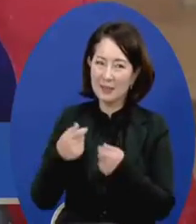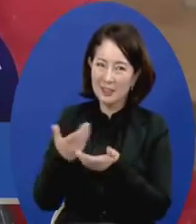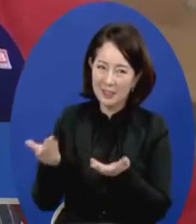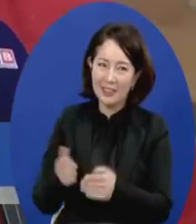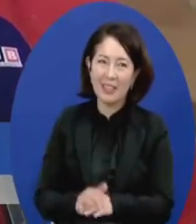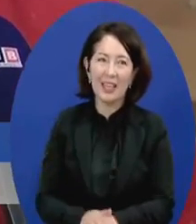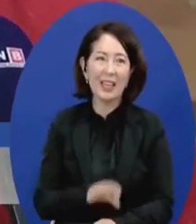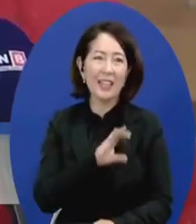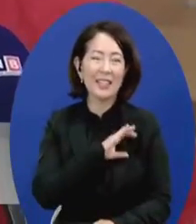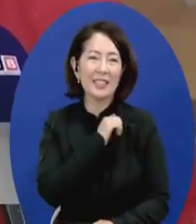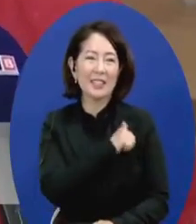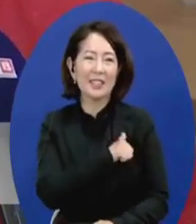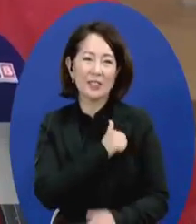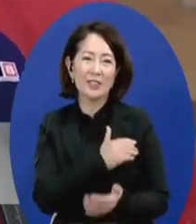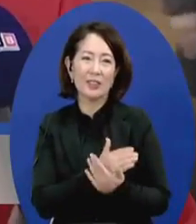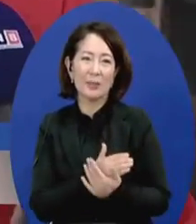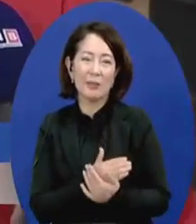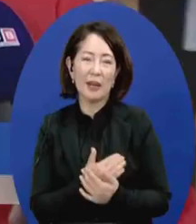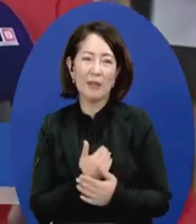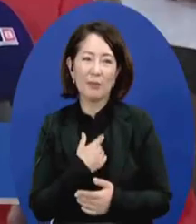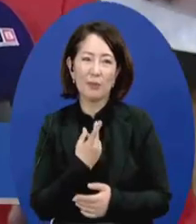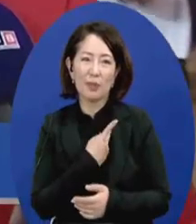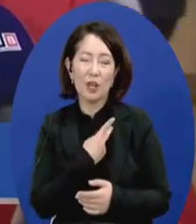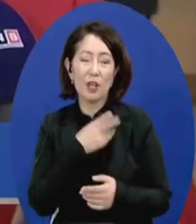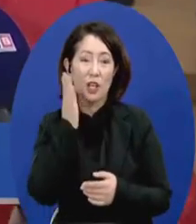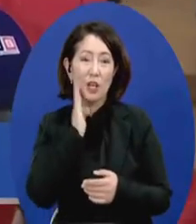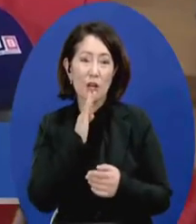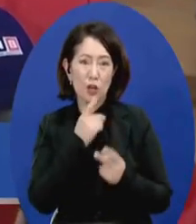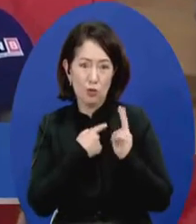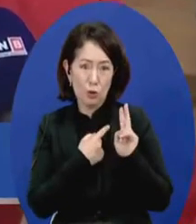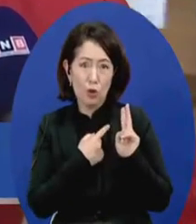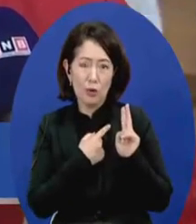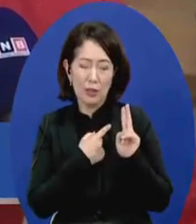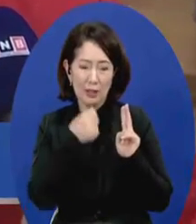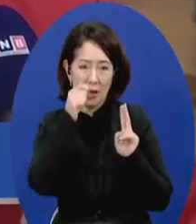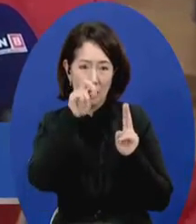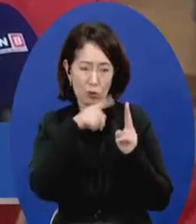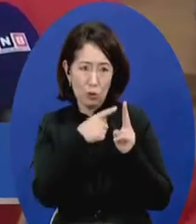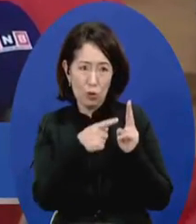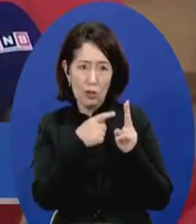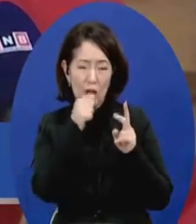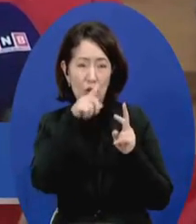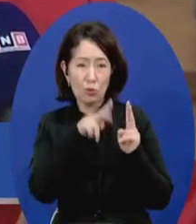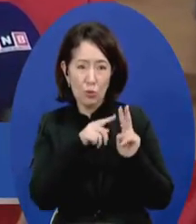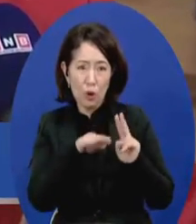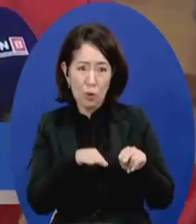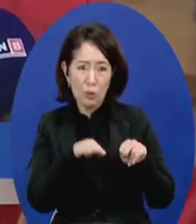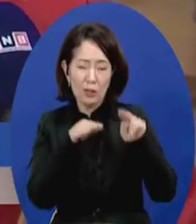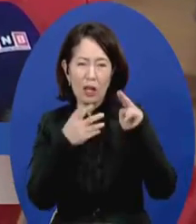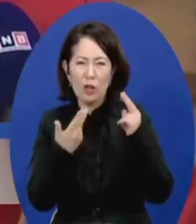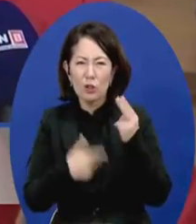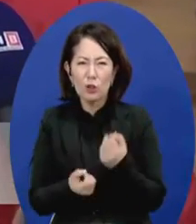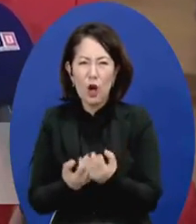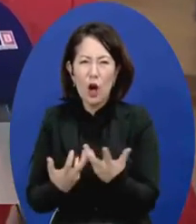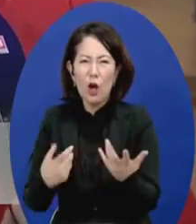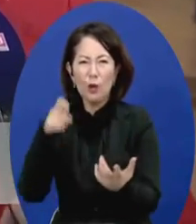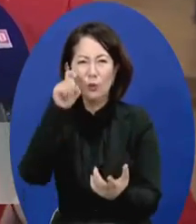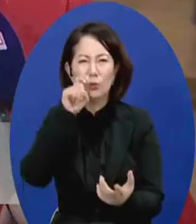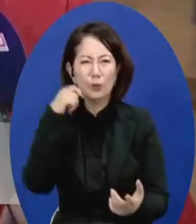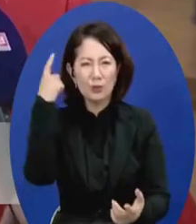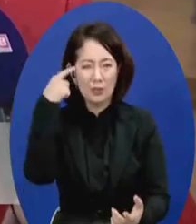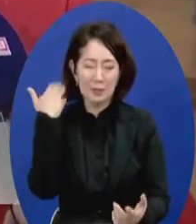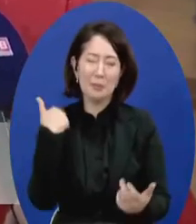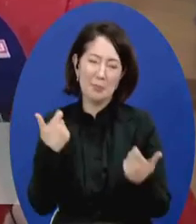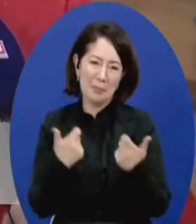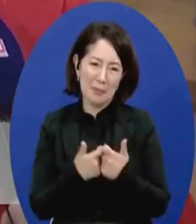хүргэе. Сэтгэл амир өндөр байна. Тэгээд бүр битээр ихээсээ хойлснаа. Тэгээд хойлоо. Ерөөсөө багасаа л олон хүүхдтэй байх юмсан гэж